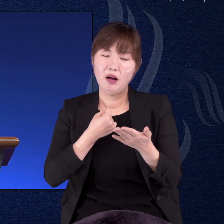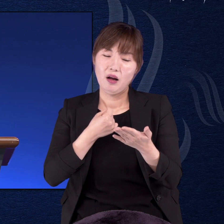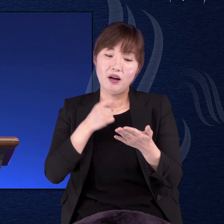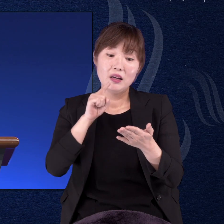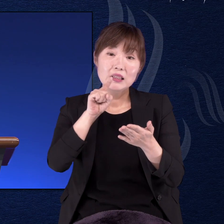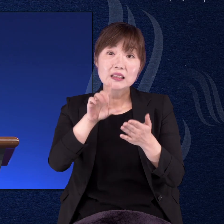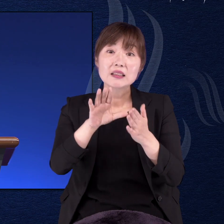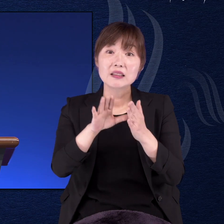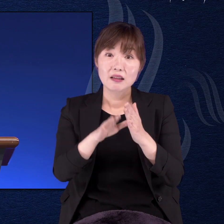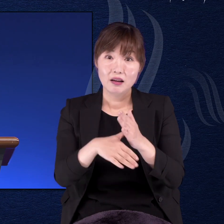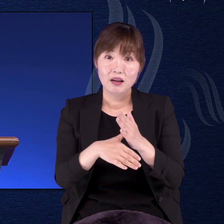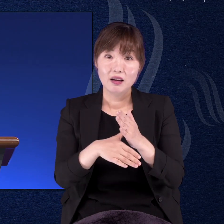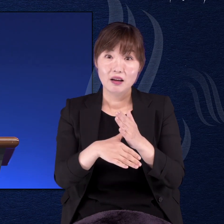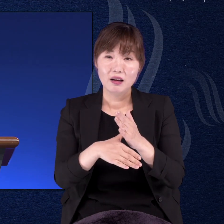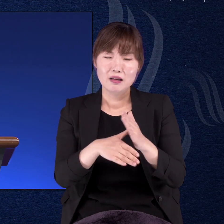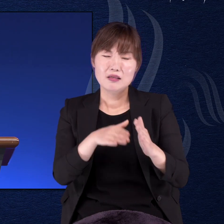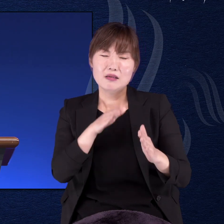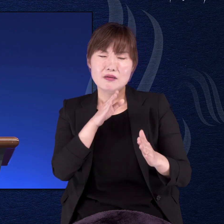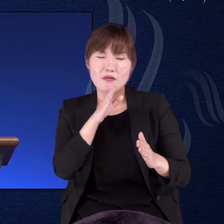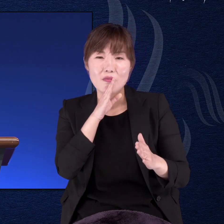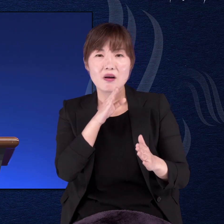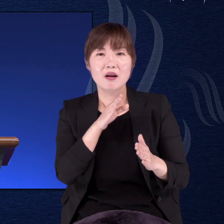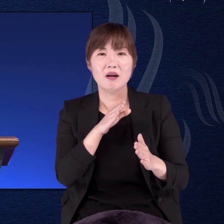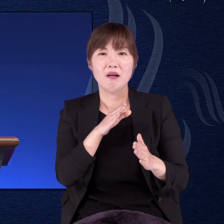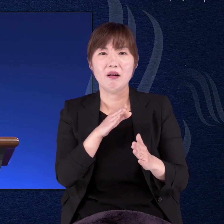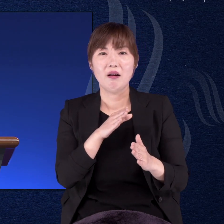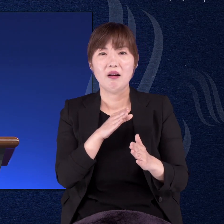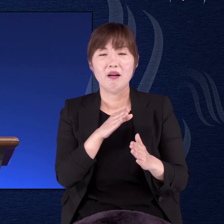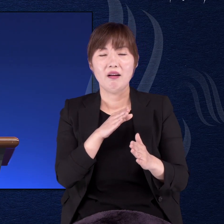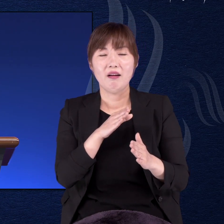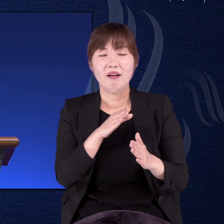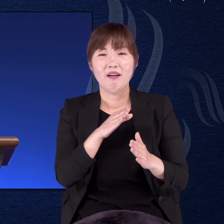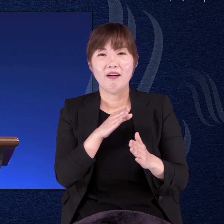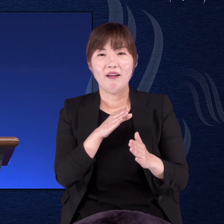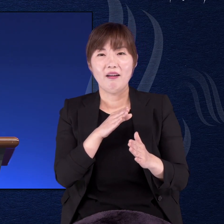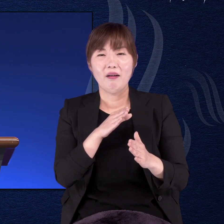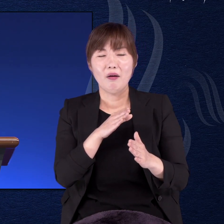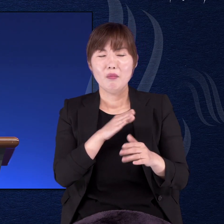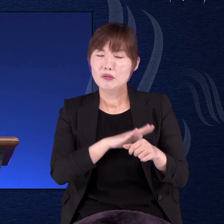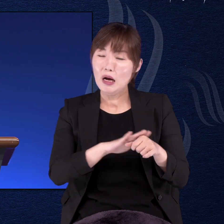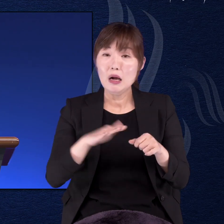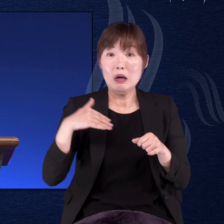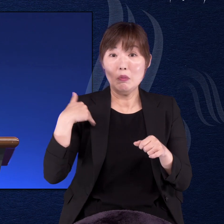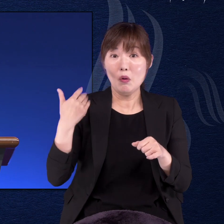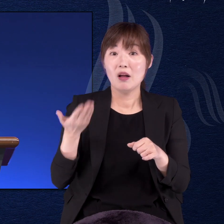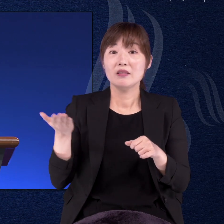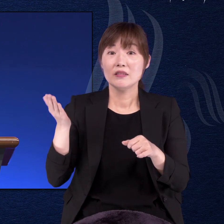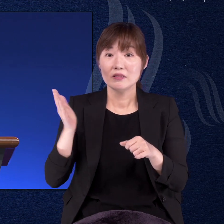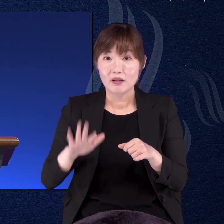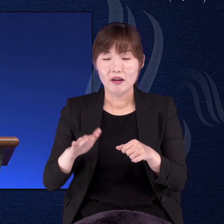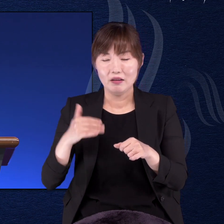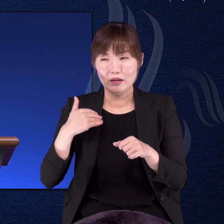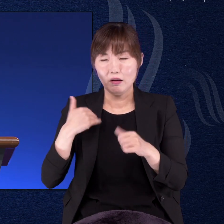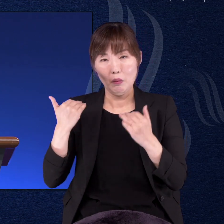그때는 정말 꿀송이처럼 달구나가 느껴졌어요.